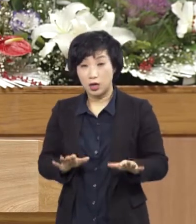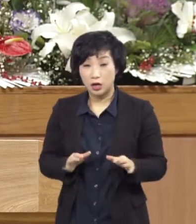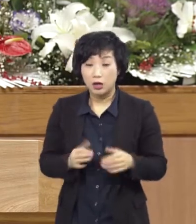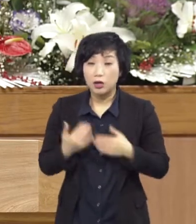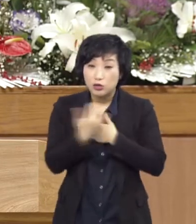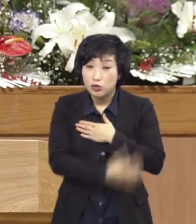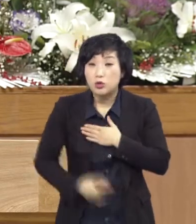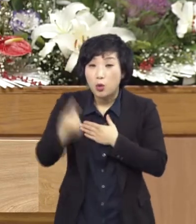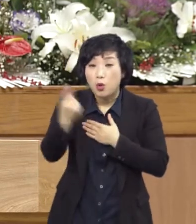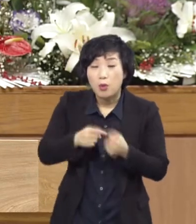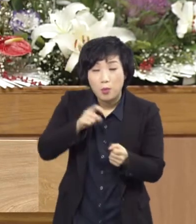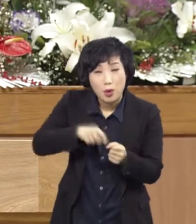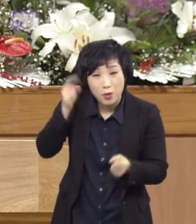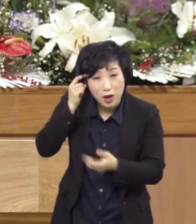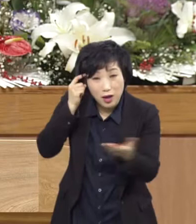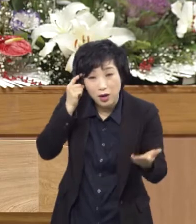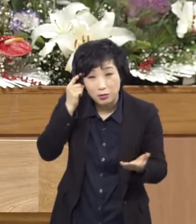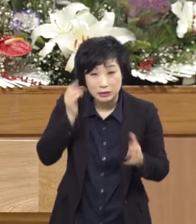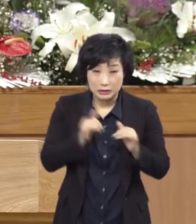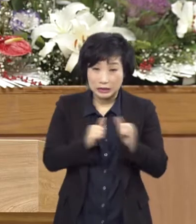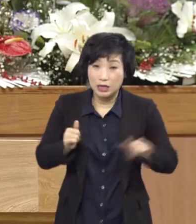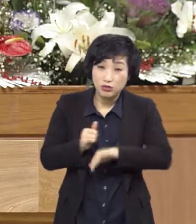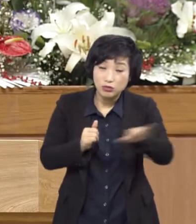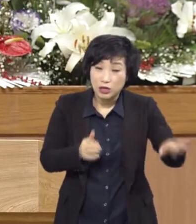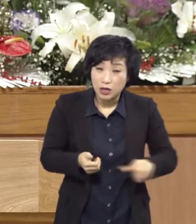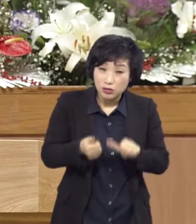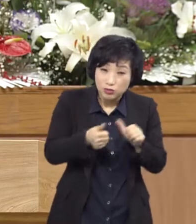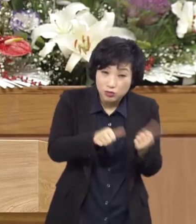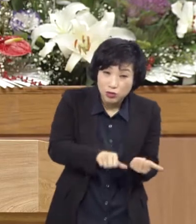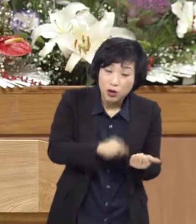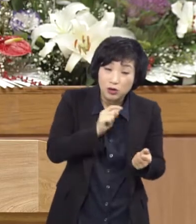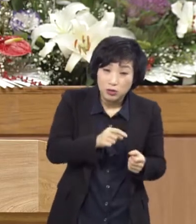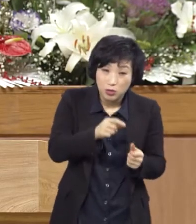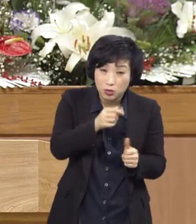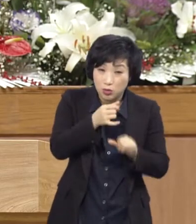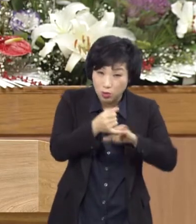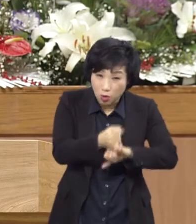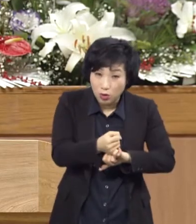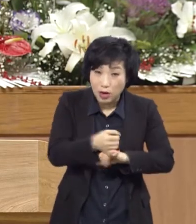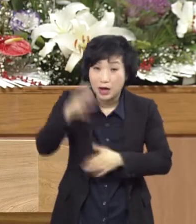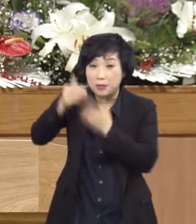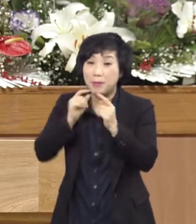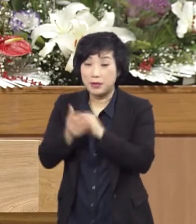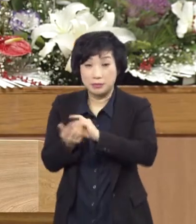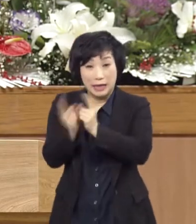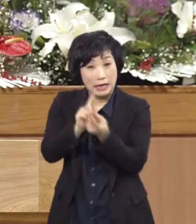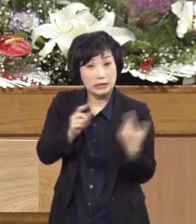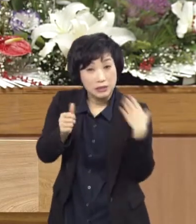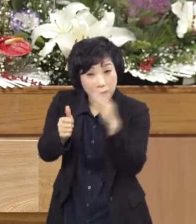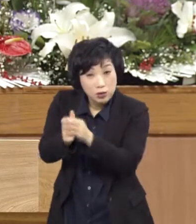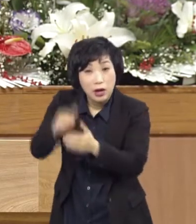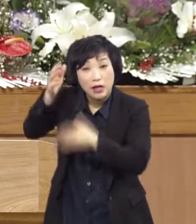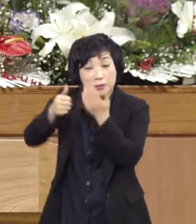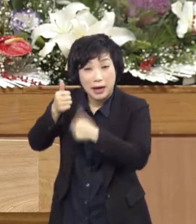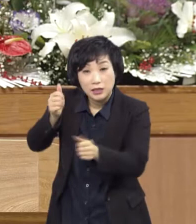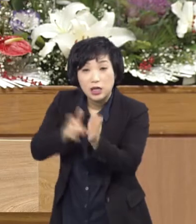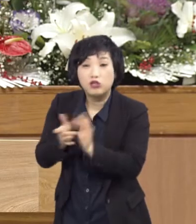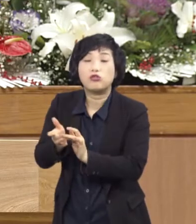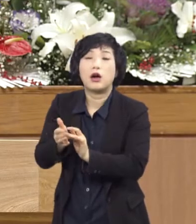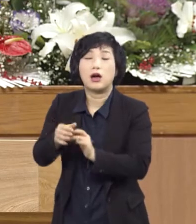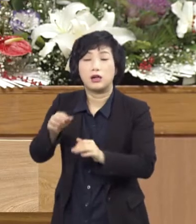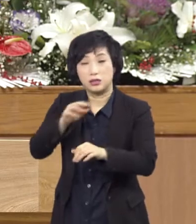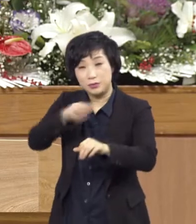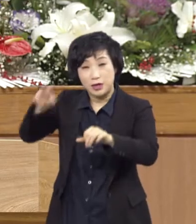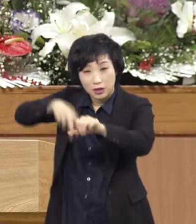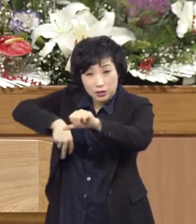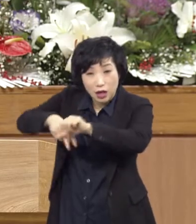살리기 위해서 정령 죽으리라 하신 말씀을 대신 짊어지고 정령 하나님의 아들이 딱